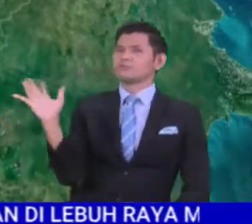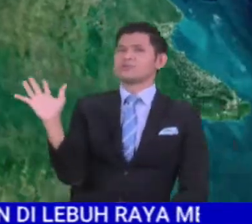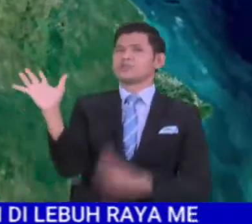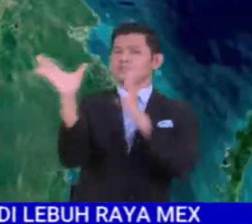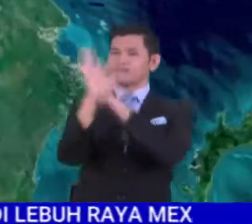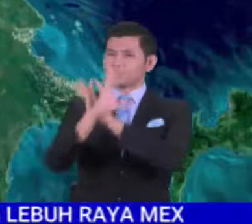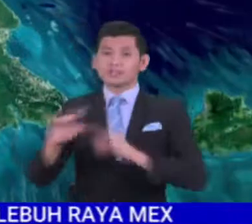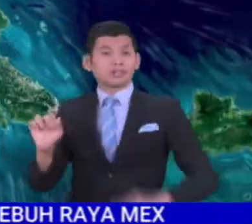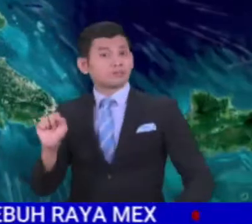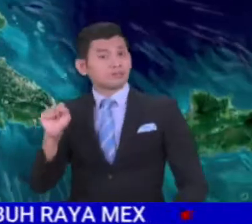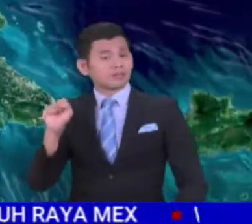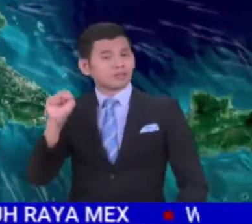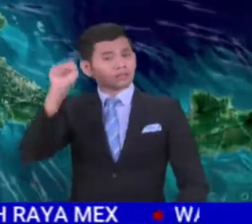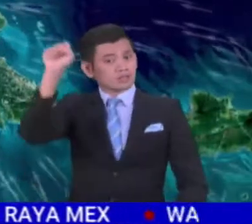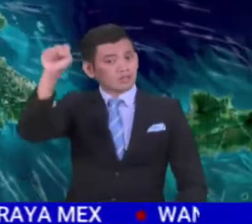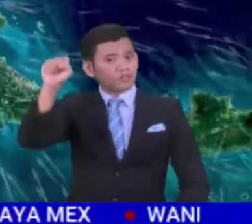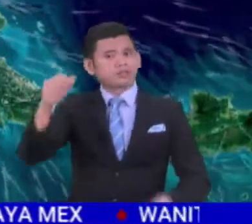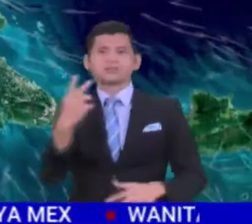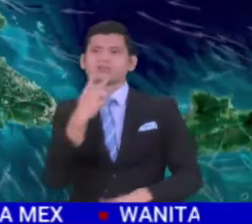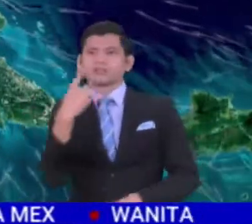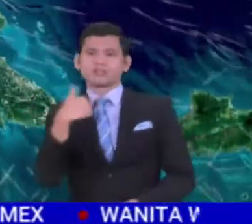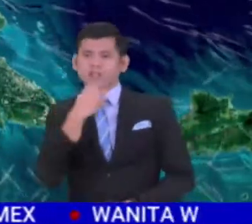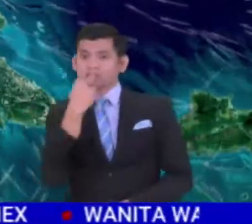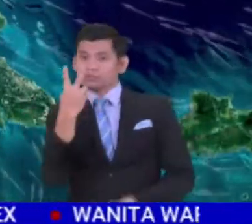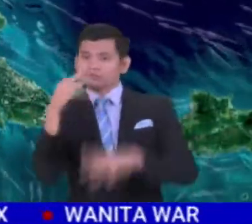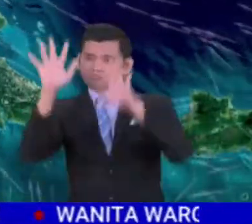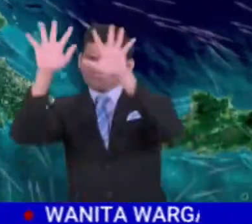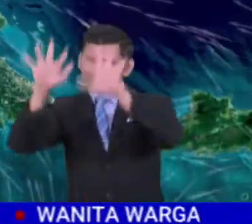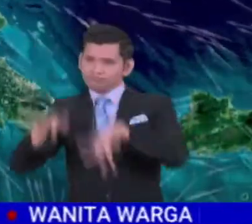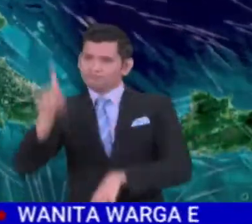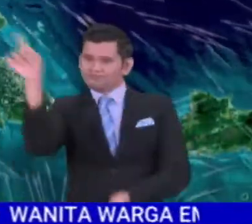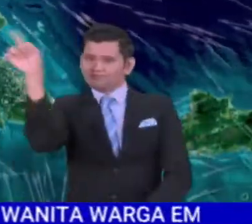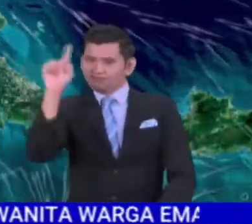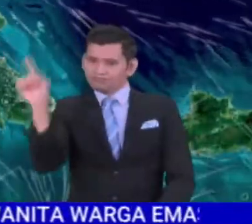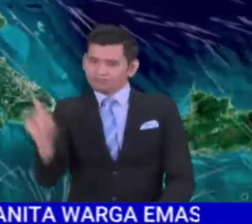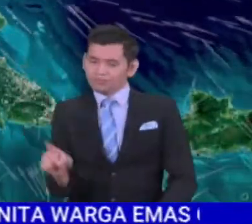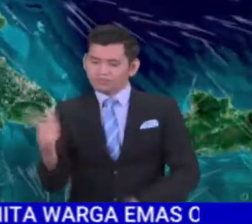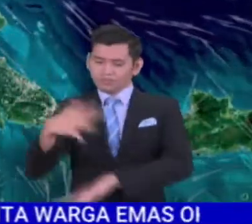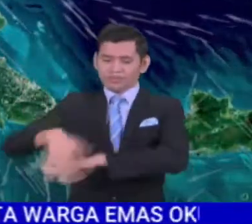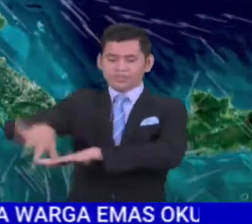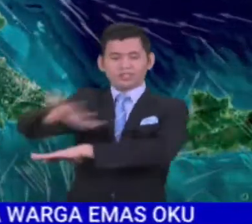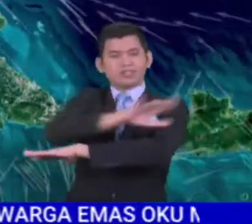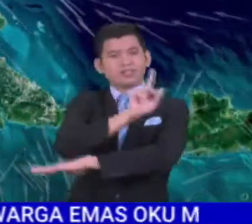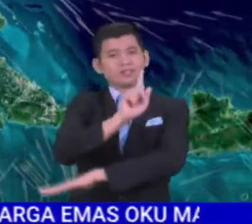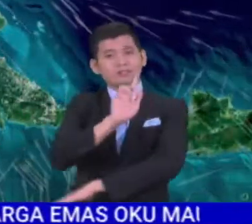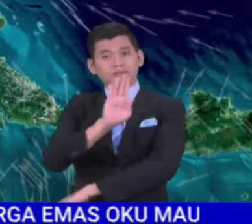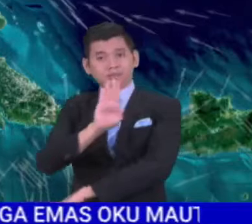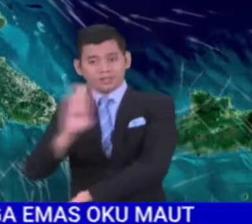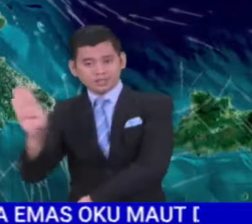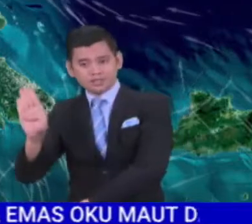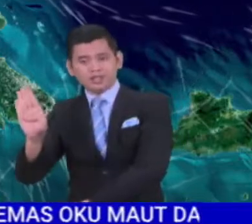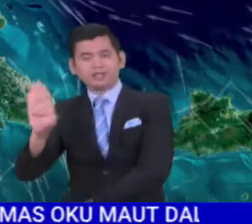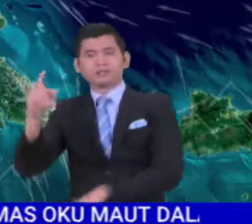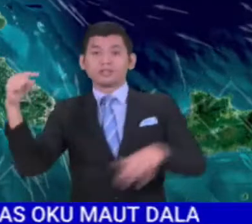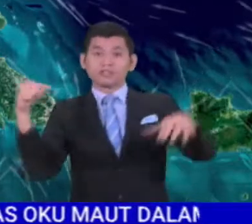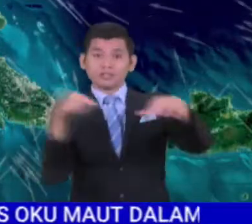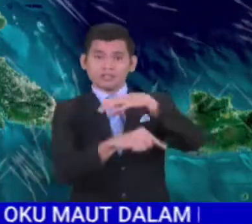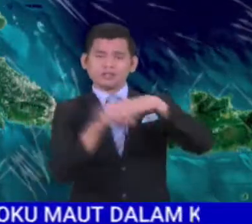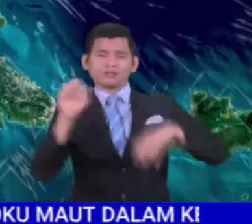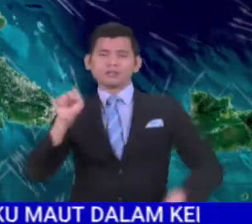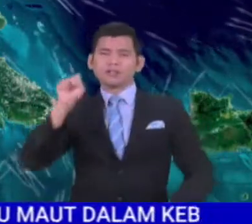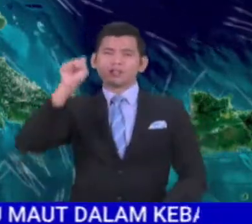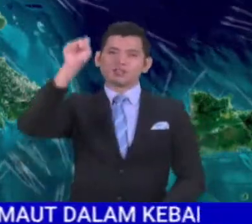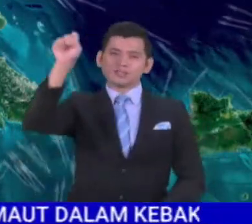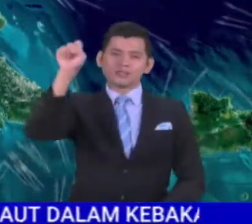pula. Dilihat di sini hujan dan ribut petir sedang berlaku melibatkan kawasan di sekitar pantai barat dan juga pedalaman negeri Sabah dan ianya